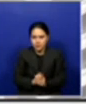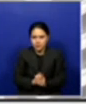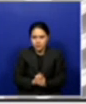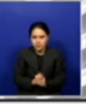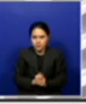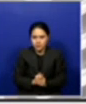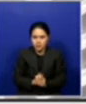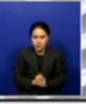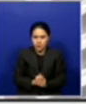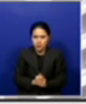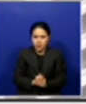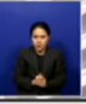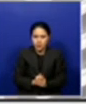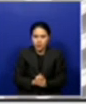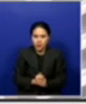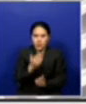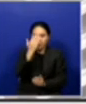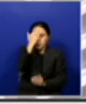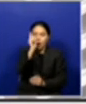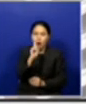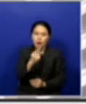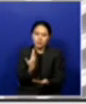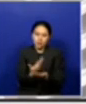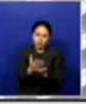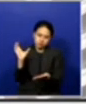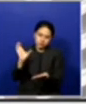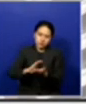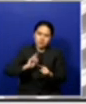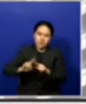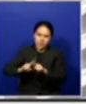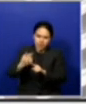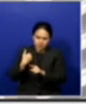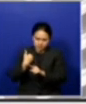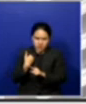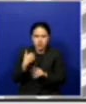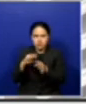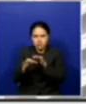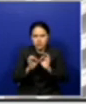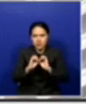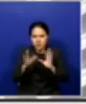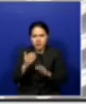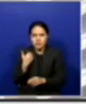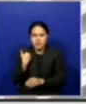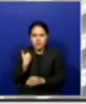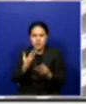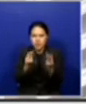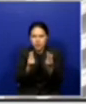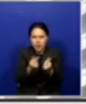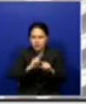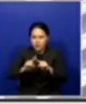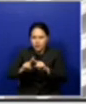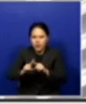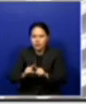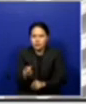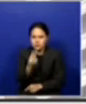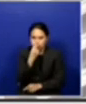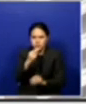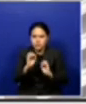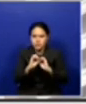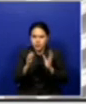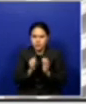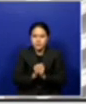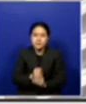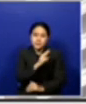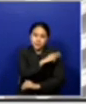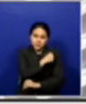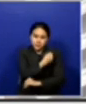มันมีความชัดเจนของการใช้งบประมาณอยู่นะขอสไลด์ต่อไปครับผมจะมีรายละเอียดให้ประธานเห็นนี่คือรายชื่อโรงพยาบ